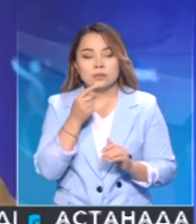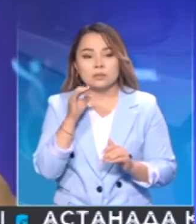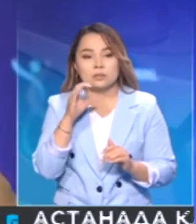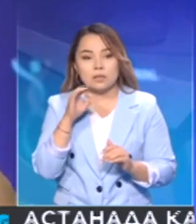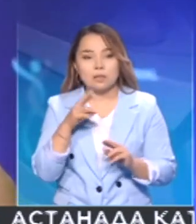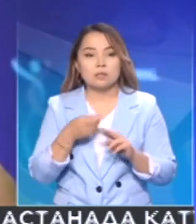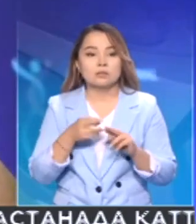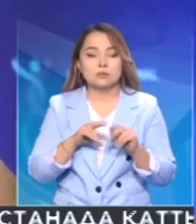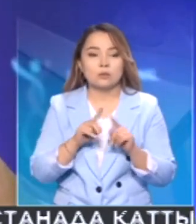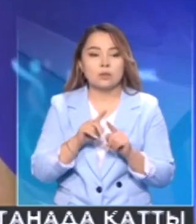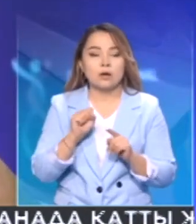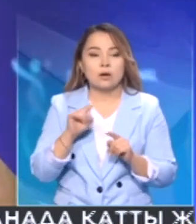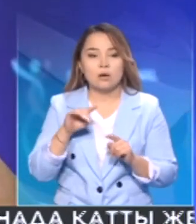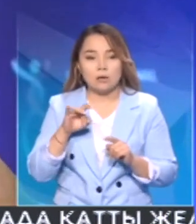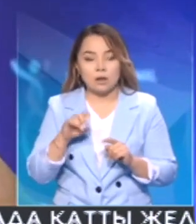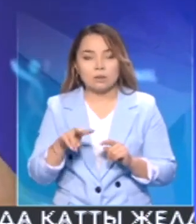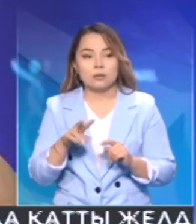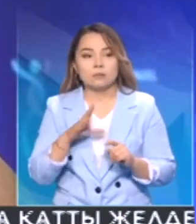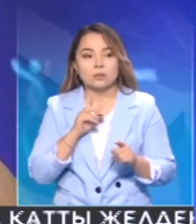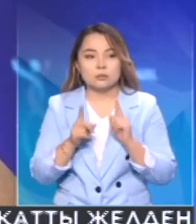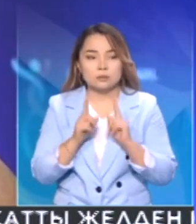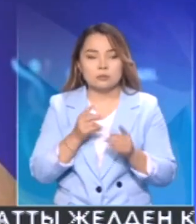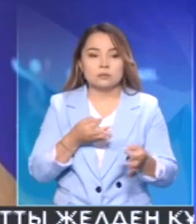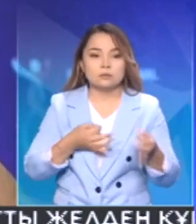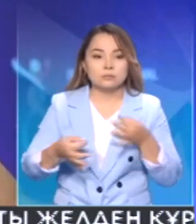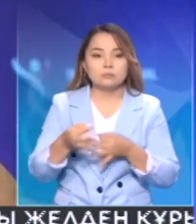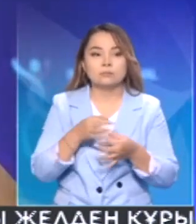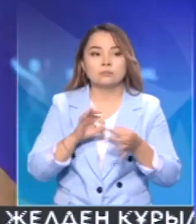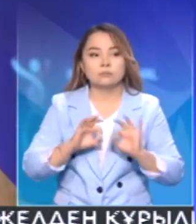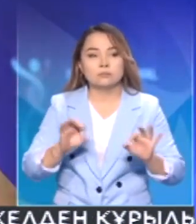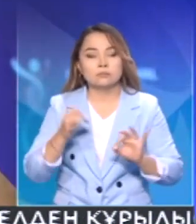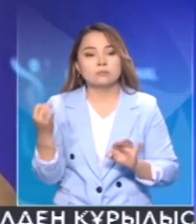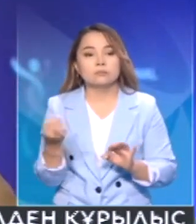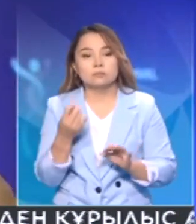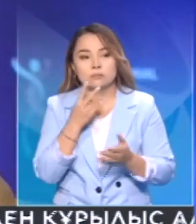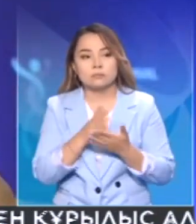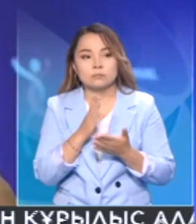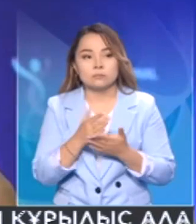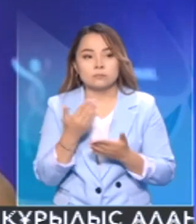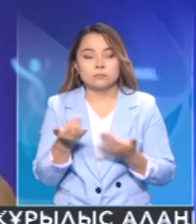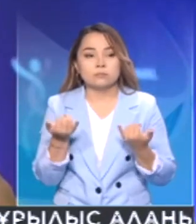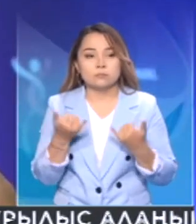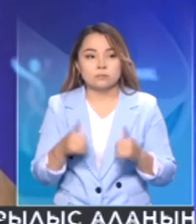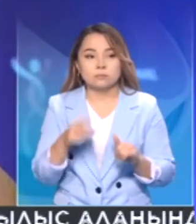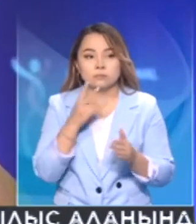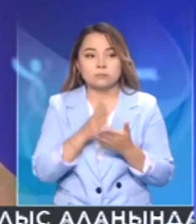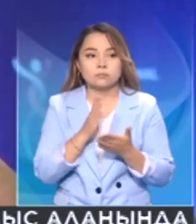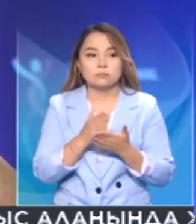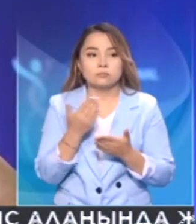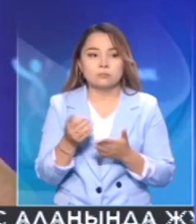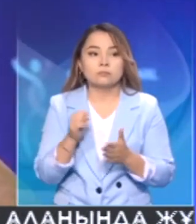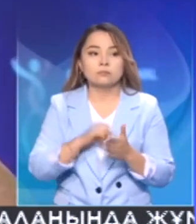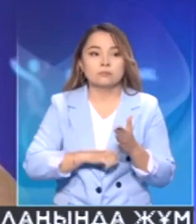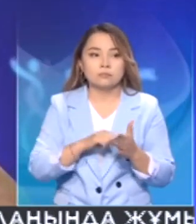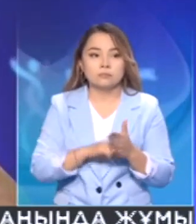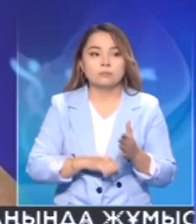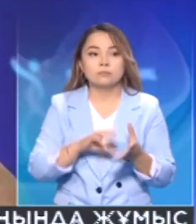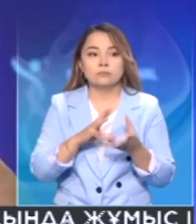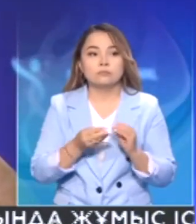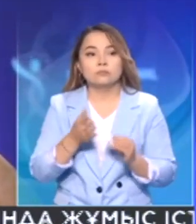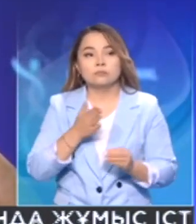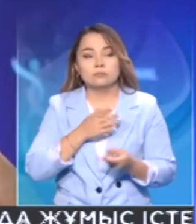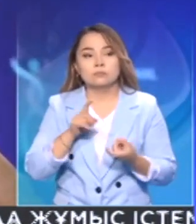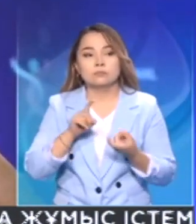теңізі мәселелерін әлі де талқылап жүргендігін айтып өтті. Сол кезде кәдімгідей таңданыс болды, себебі жалпы біз